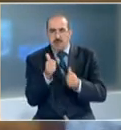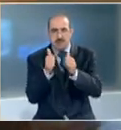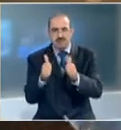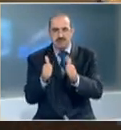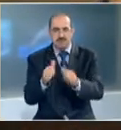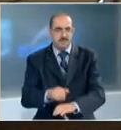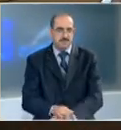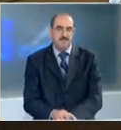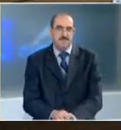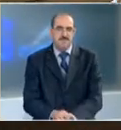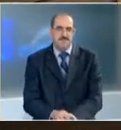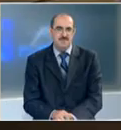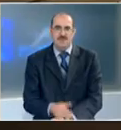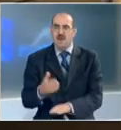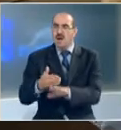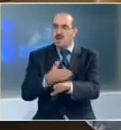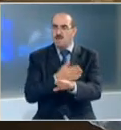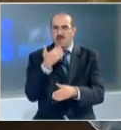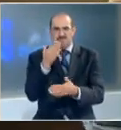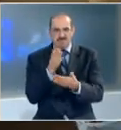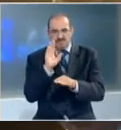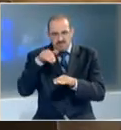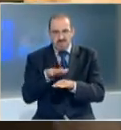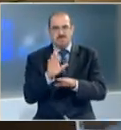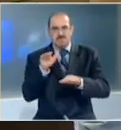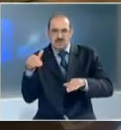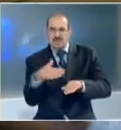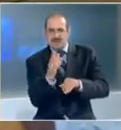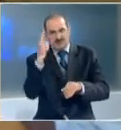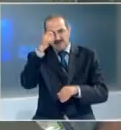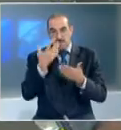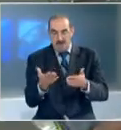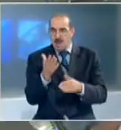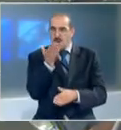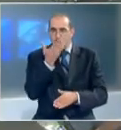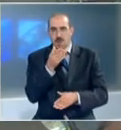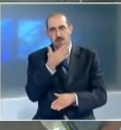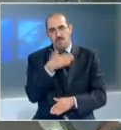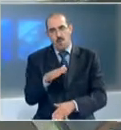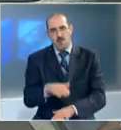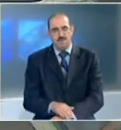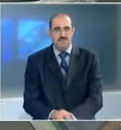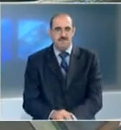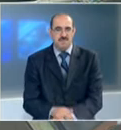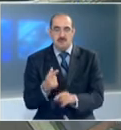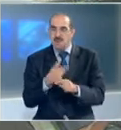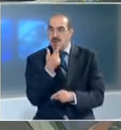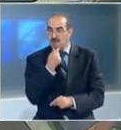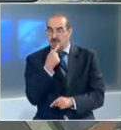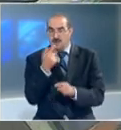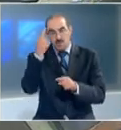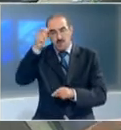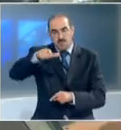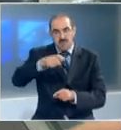كنا احنا عصرام كانت الطريق مديك قامنا وحمر ومرز طرق راهي لاباس، راه تسهل الأمور بزاف بالنسبة